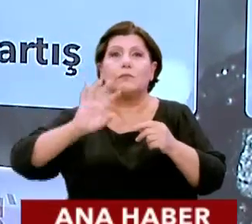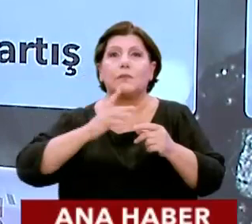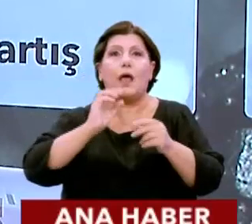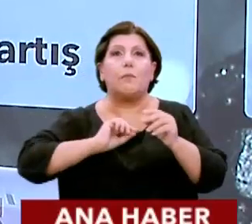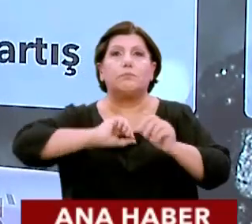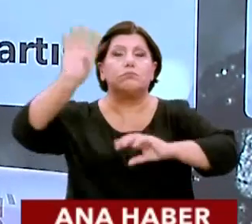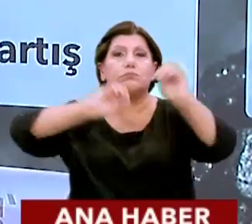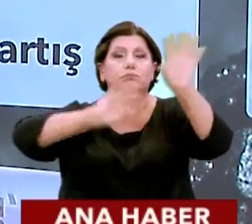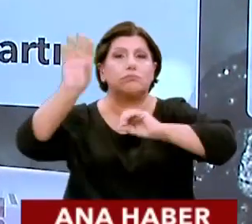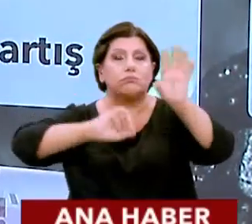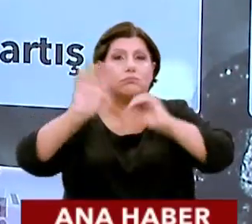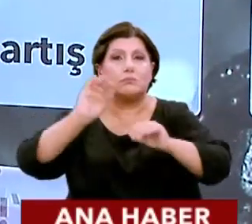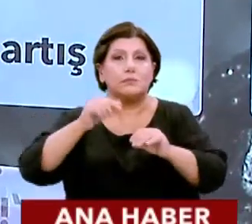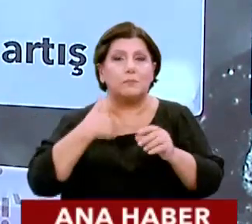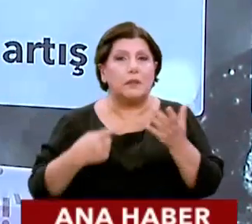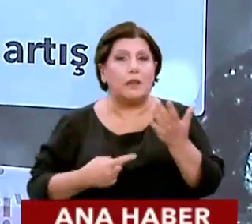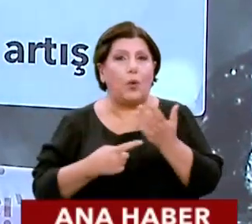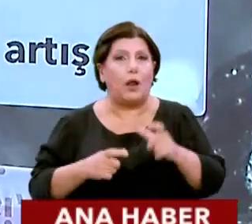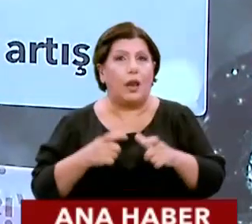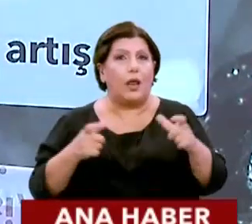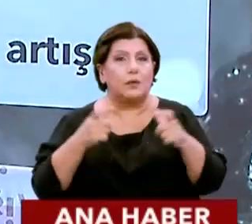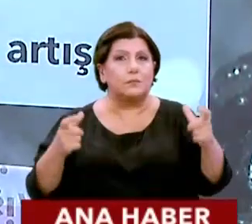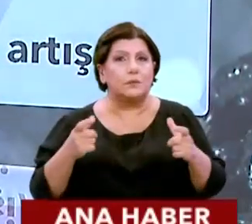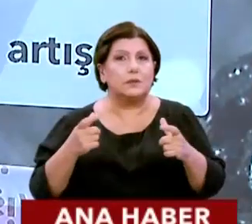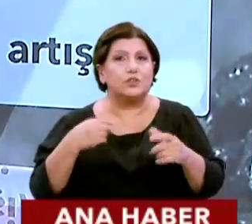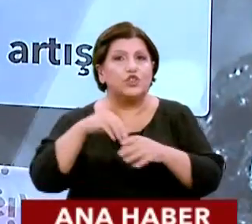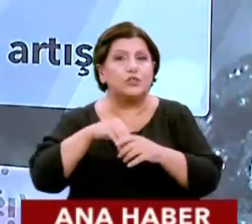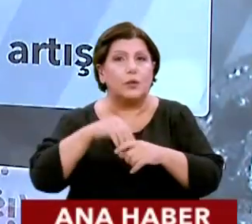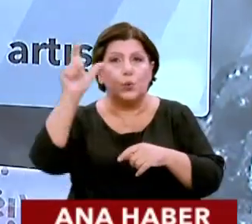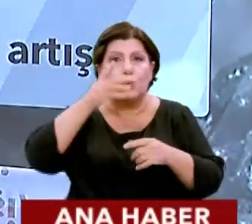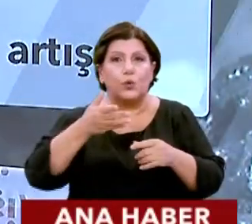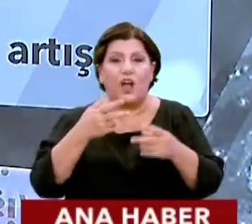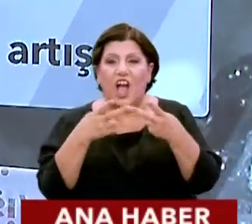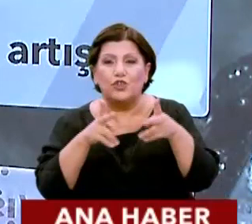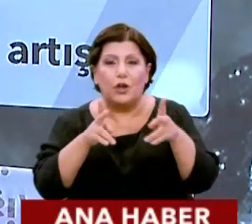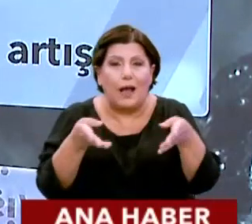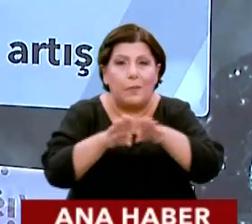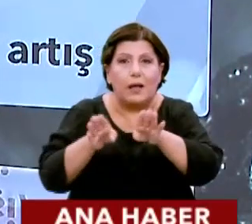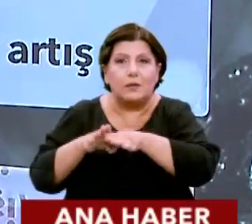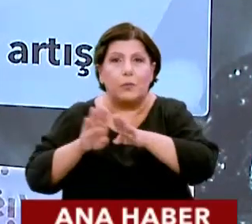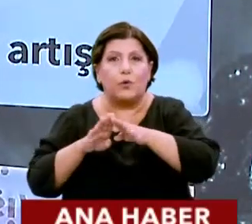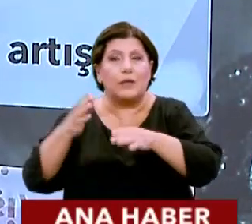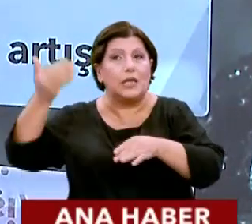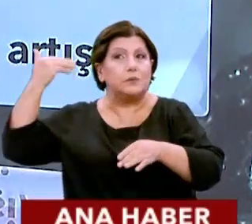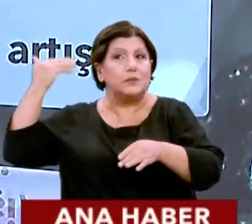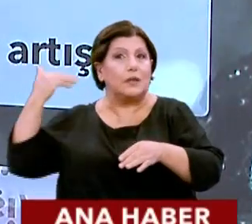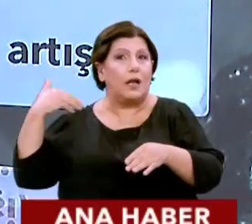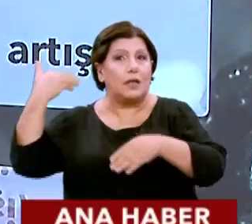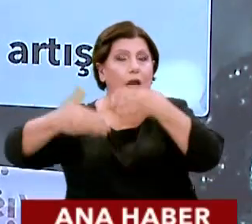Biz de teknolojik gelişme için değil Türkiye olarak açığı kapatıyoruz geçmişten gelen e